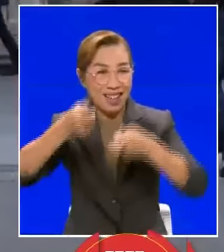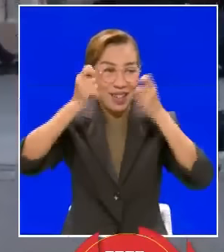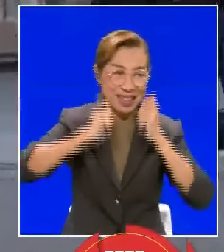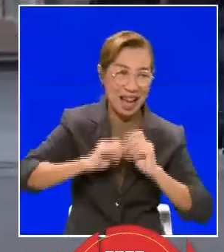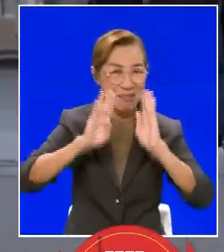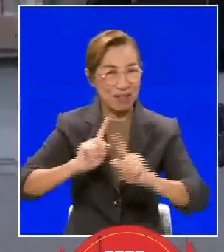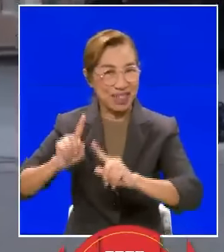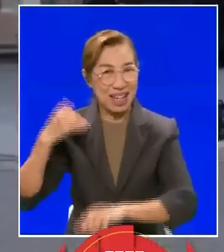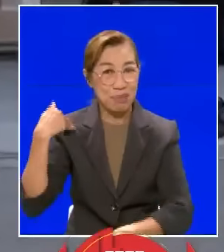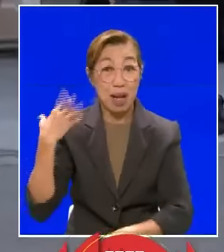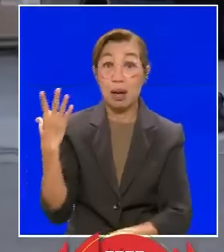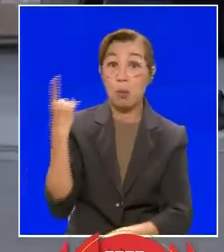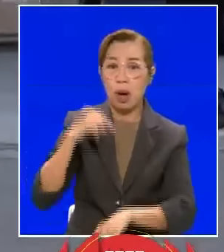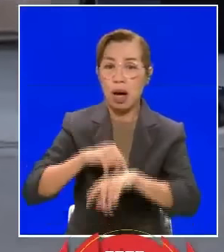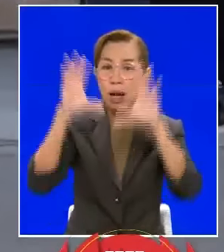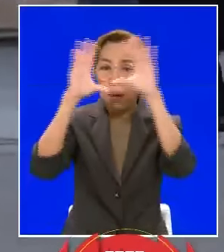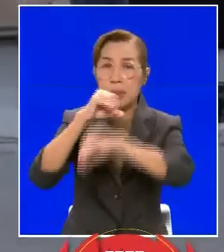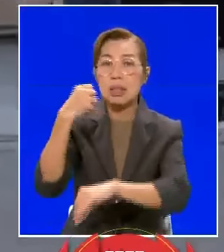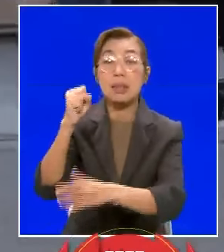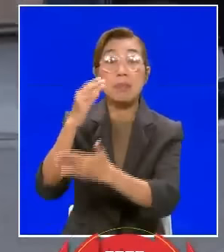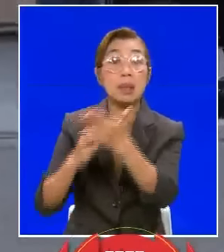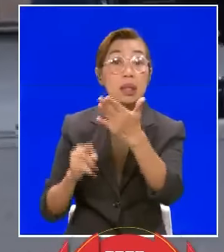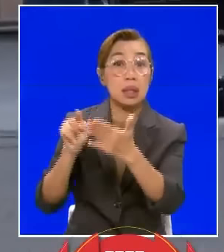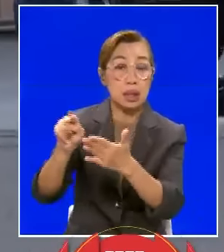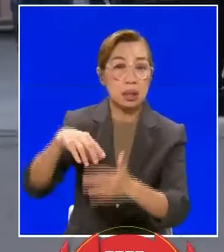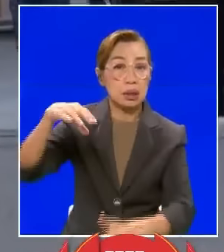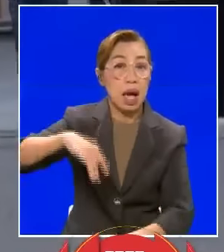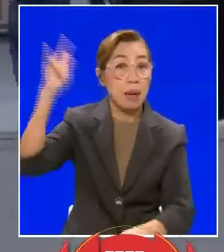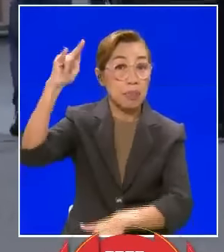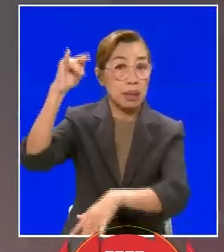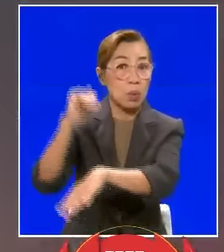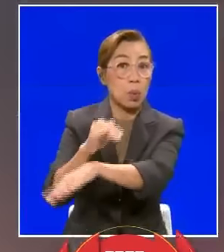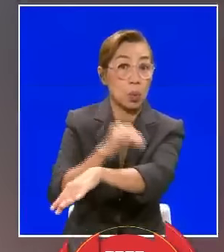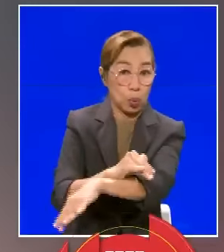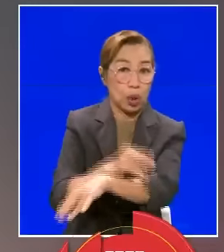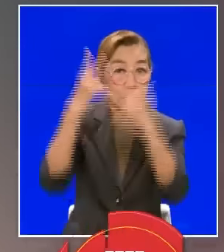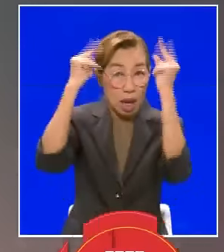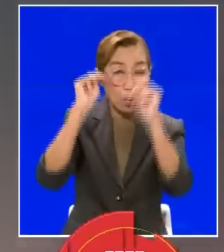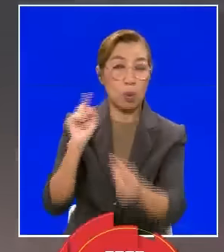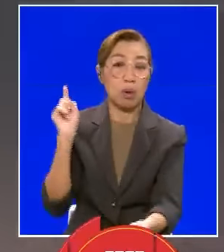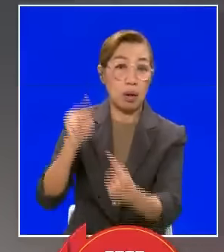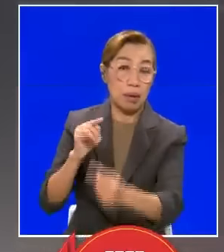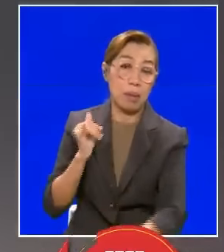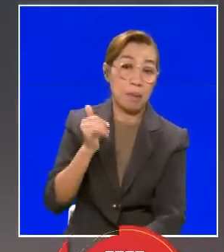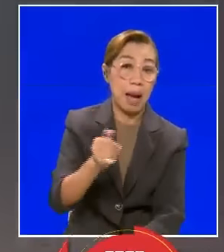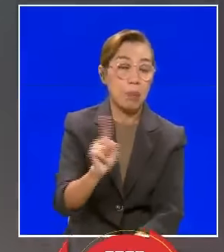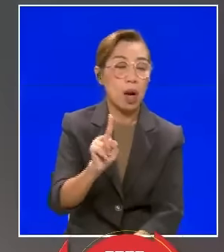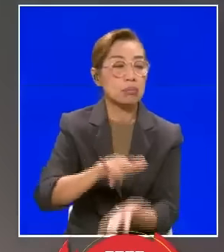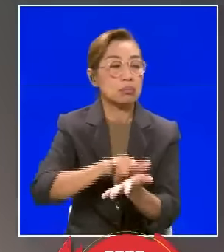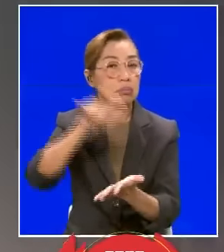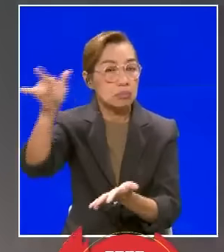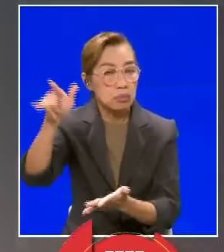เมื่อช่วงดึกๆเมื่อวานนี้ประมาณสัก4 ทุ่มครึ่งที่สุวรรณภูมินะครับท่านก็ไปแล้วบอกจะไปฝรั่งเศสไปอิตาลี